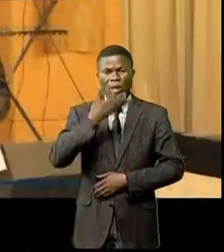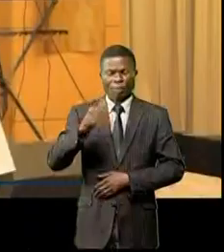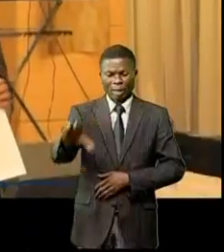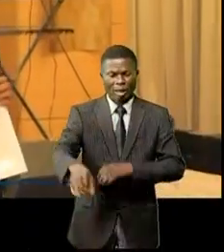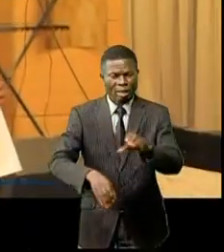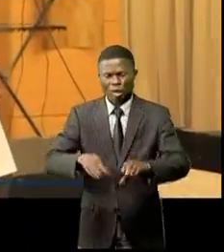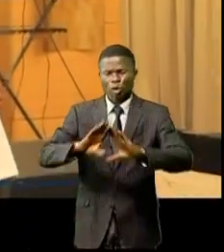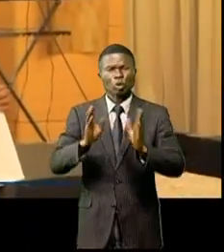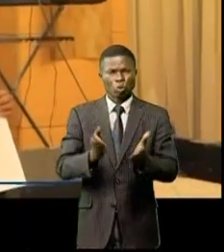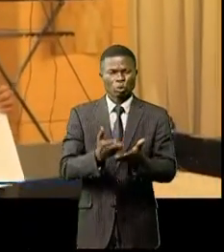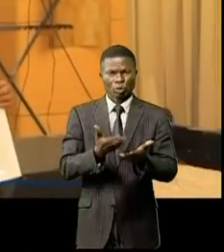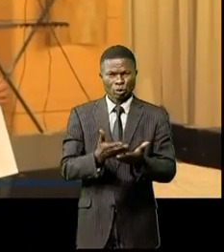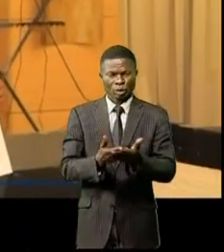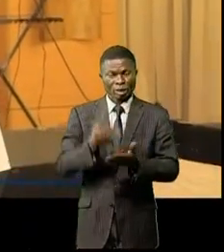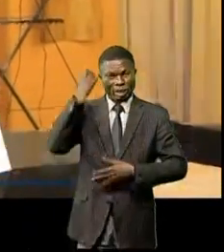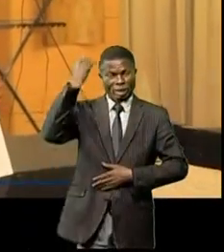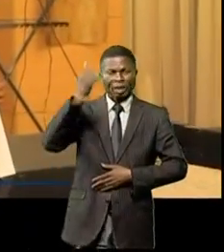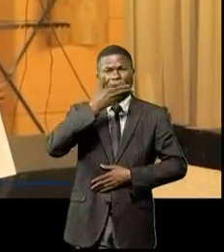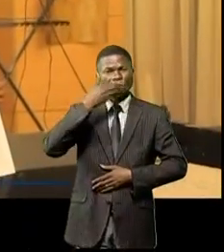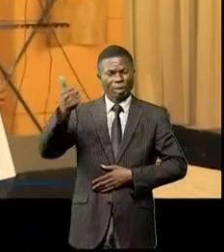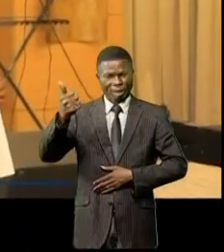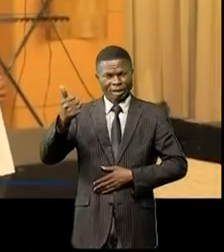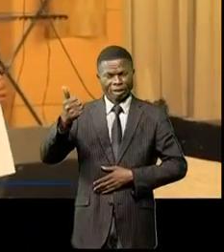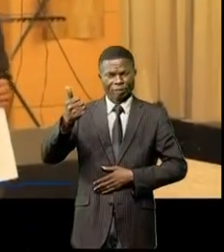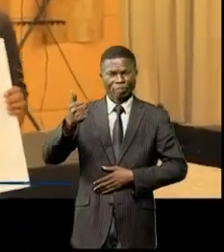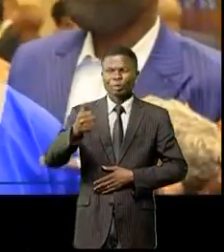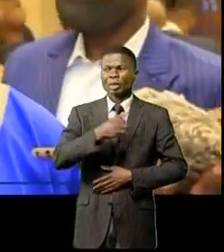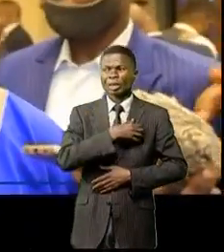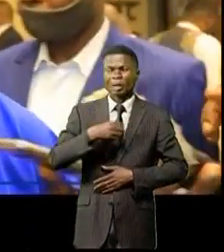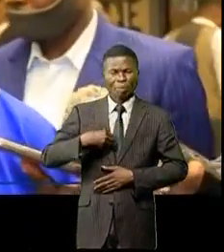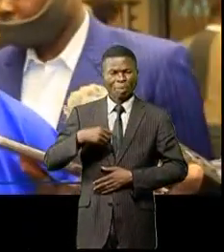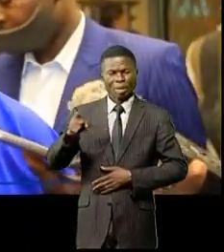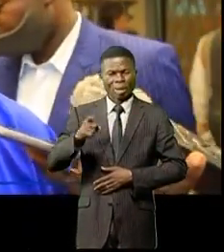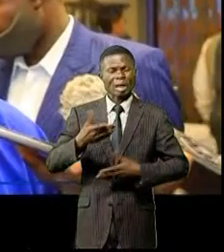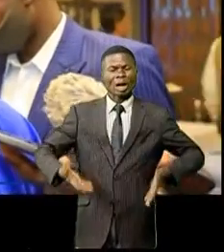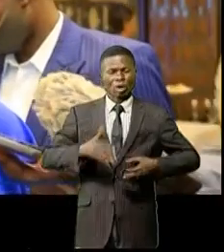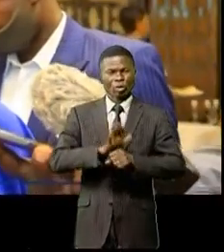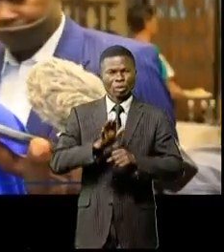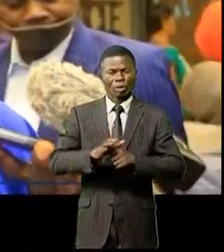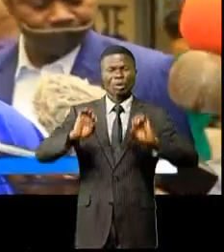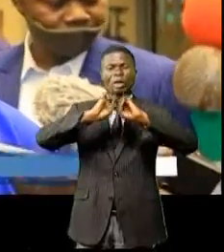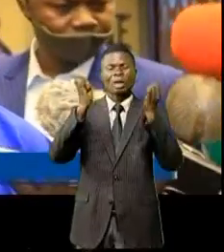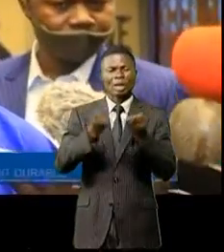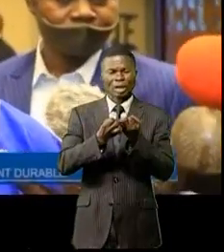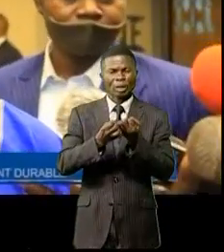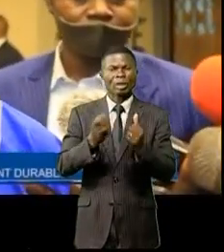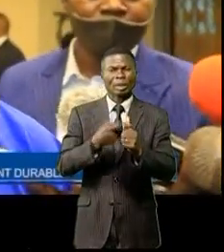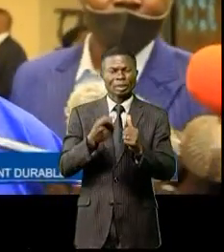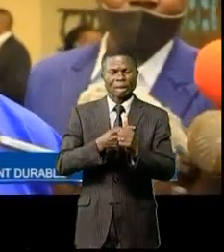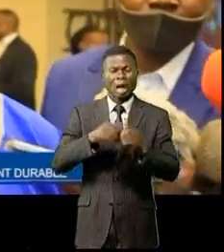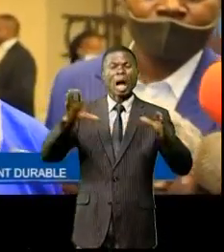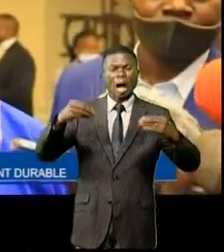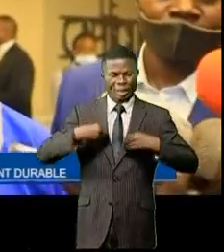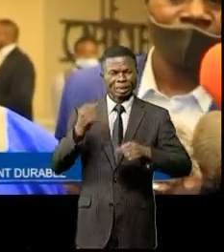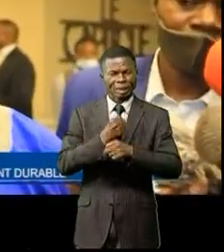etc. Une initiative saluée par la VEPEN. Dans toute entreprise, il faut qu'il y ait la reconnaissance des